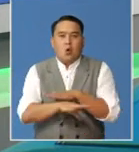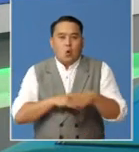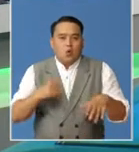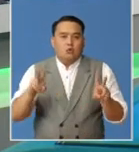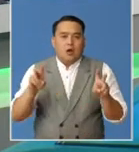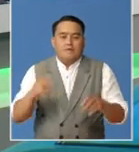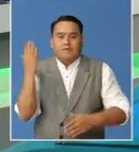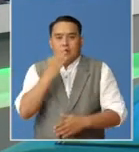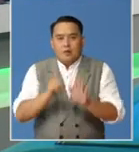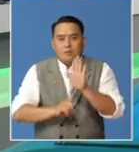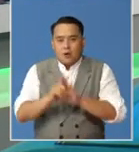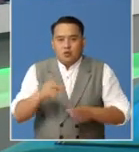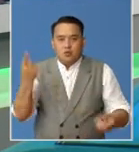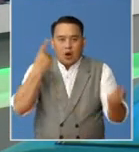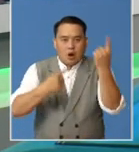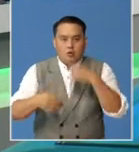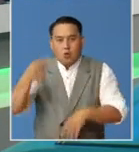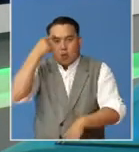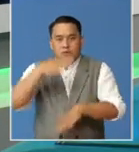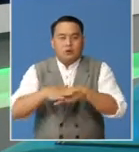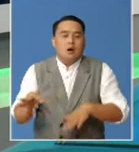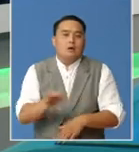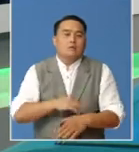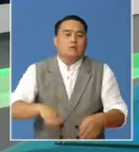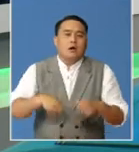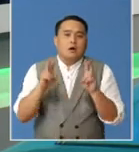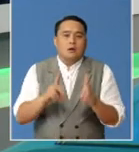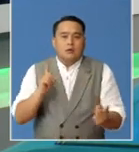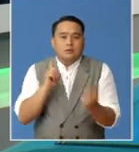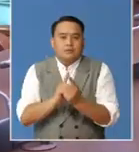алды. Бүгін шығармашылық топ өкілдерін облыс әкімі Амандық Баталов қабылдады.